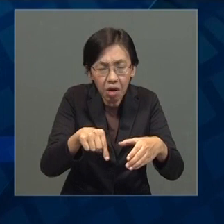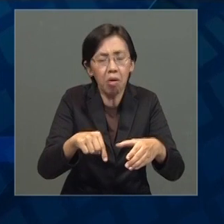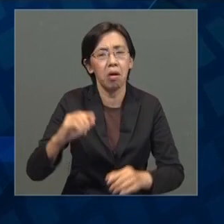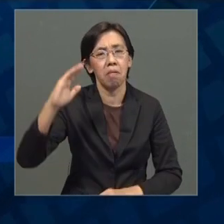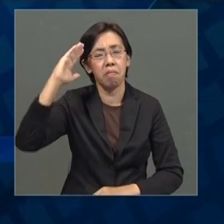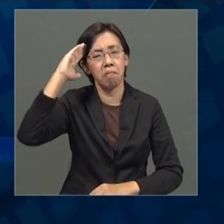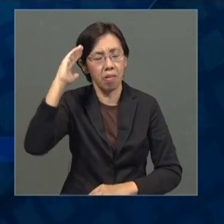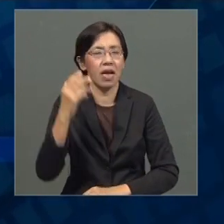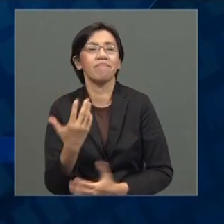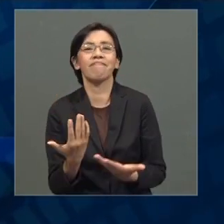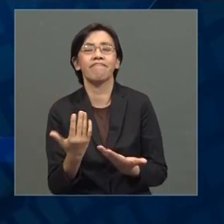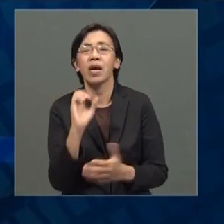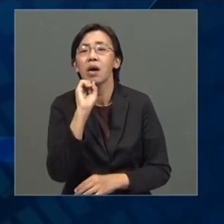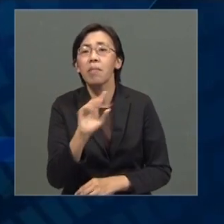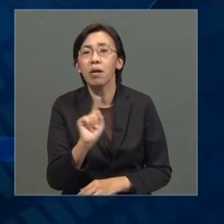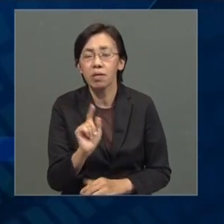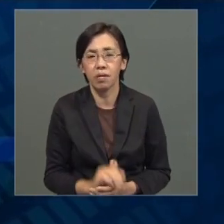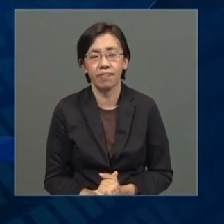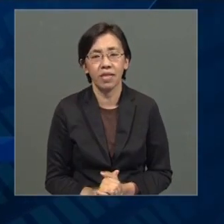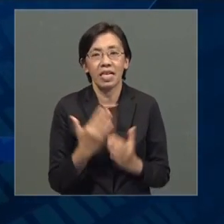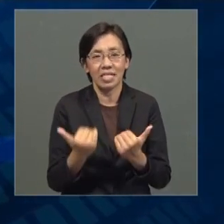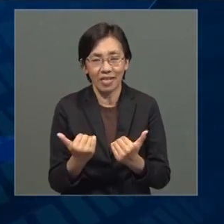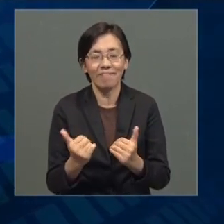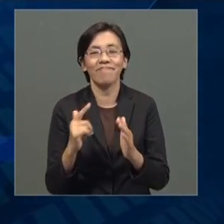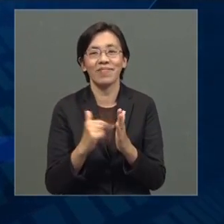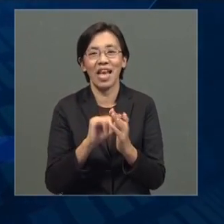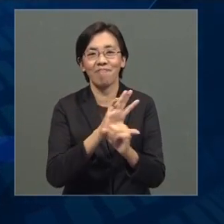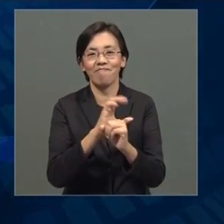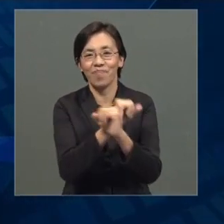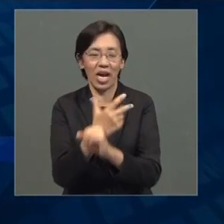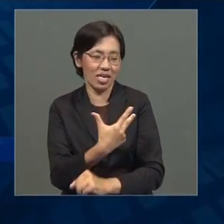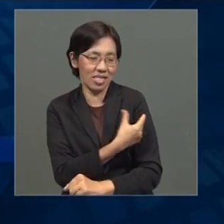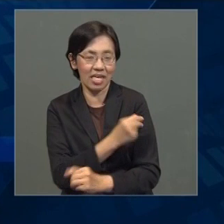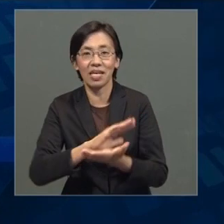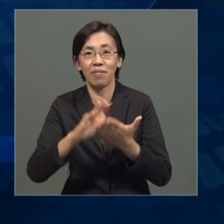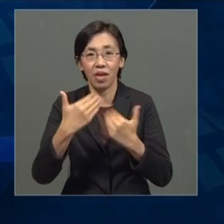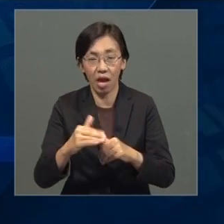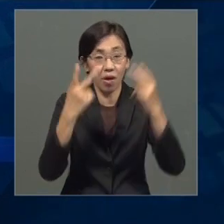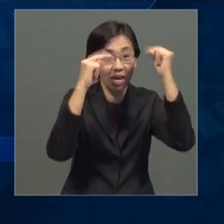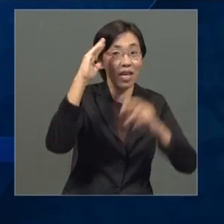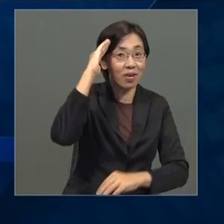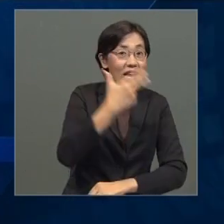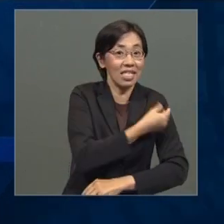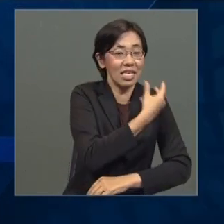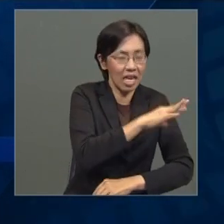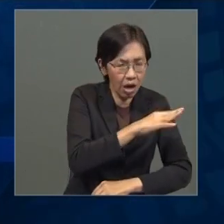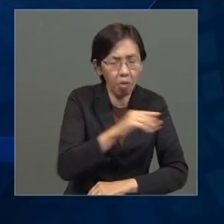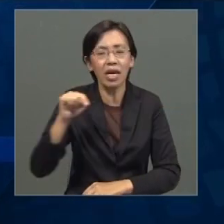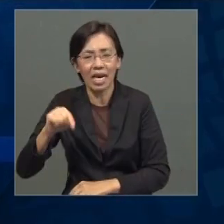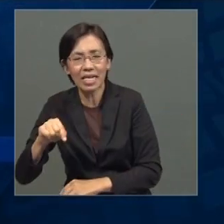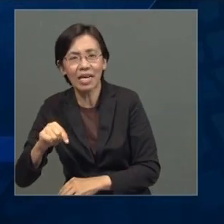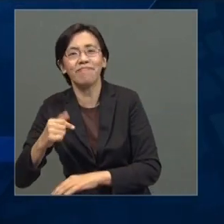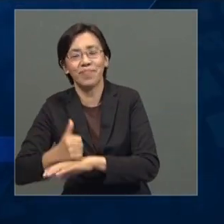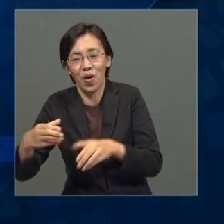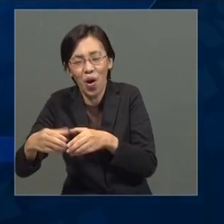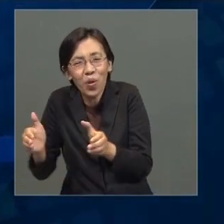ณิชย์ก็บอกว่าท่านก็ได้รับวัคซีนไปเรียบร้อยพร้อมๆกับท่านนายกรัฐมนตรีเมื่อวันอังคารด้วยนะคะ